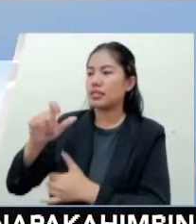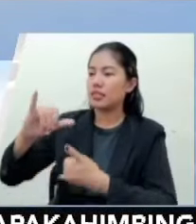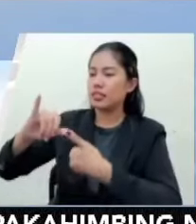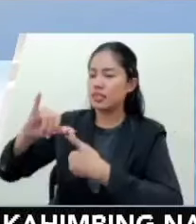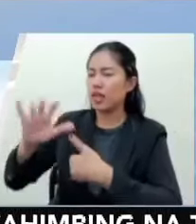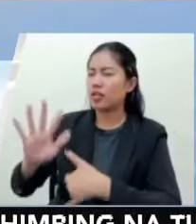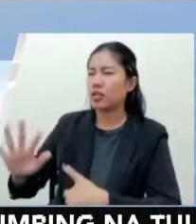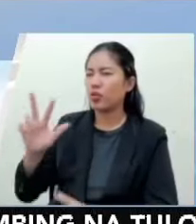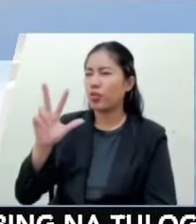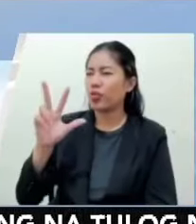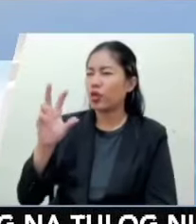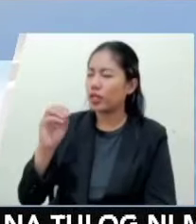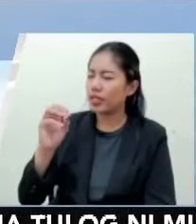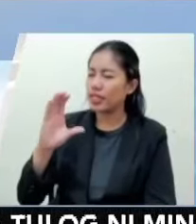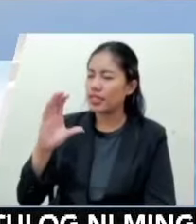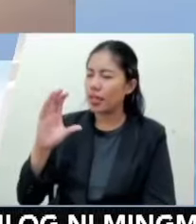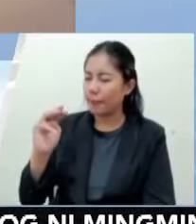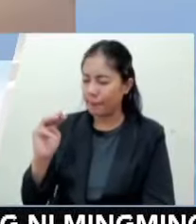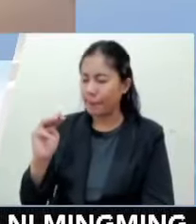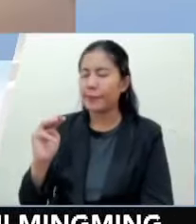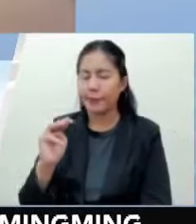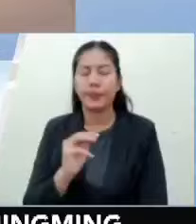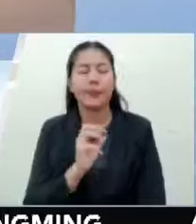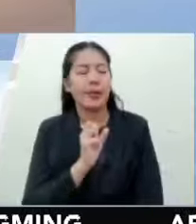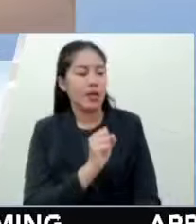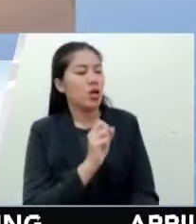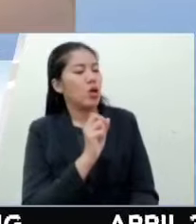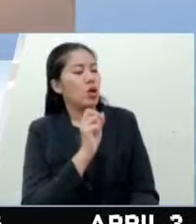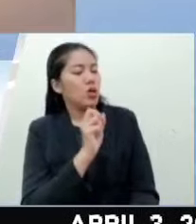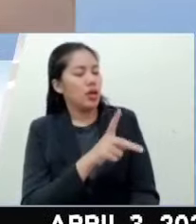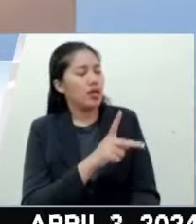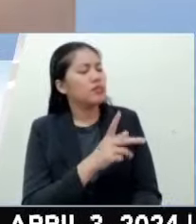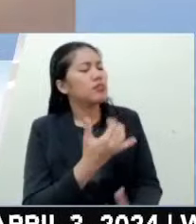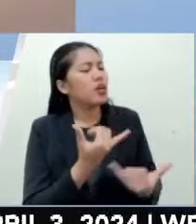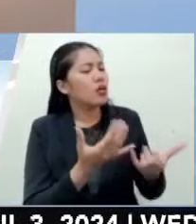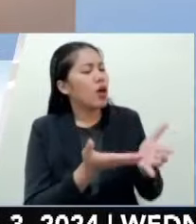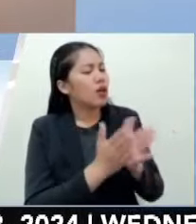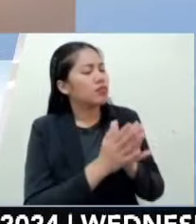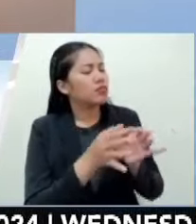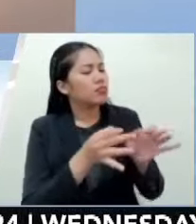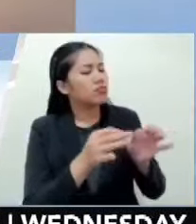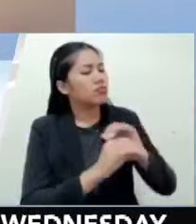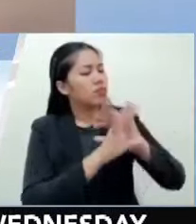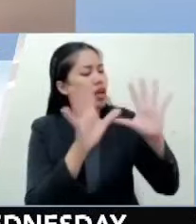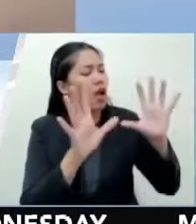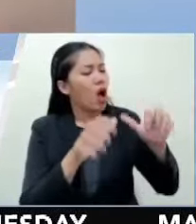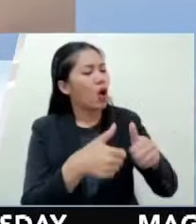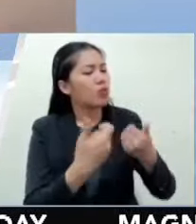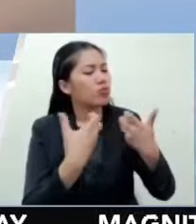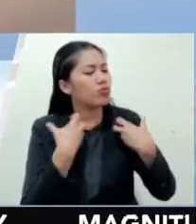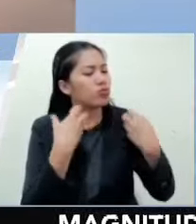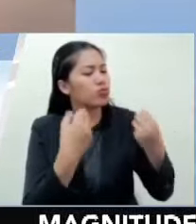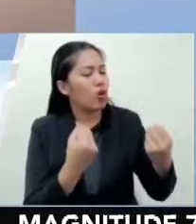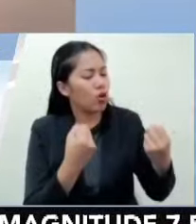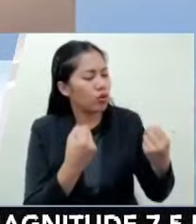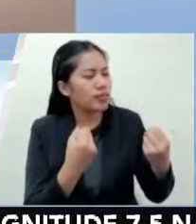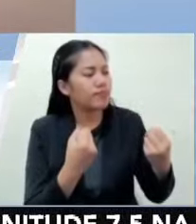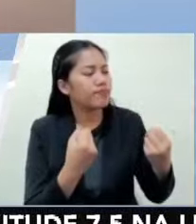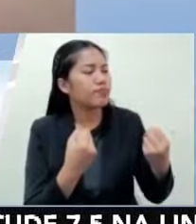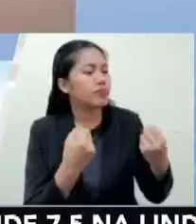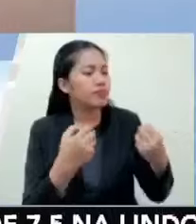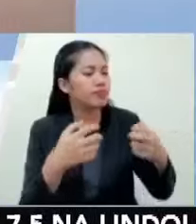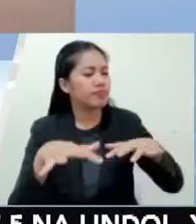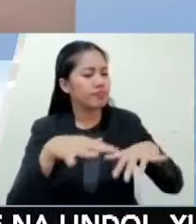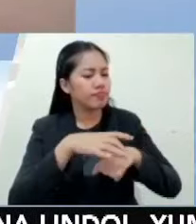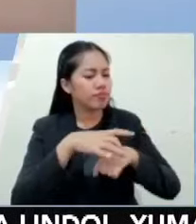on your readjustment. Linawin yes. Lang po natin gaano po kalakas yung lindol talaga sa Taiwan. Bakit po iba-iba yung naiuulat na magnitude mula sa iba't ibang